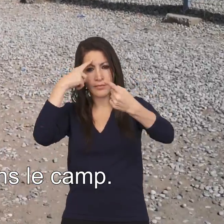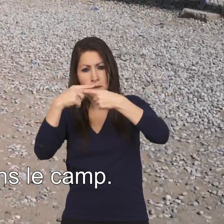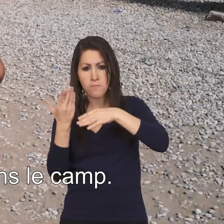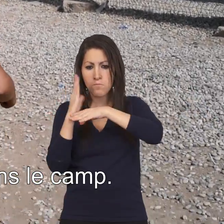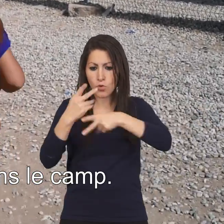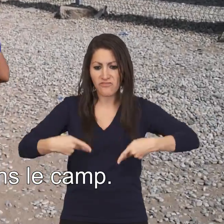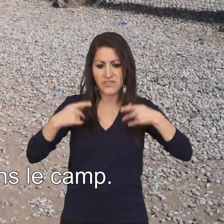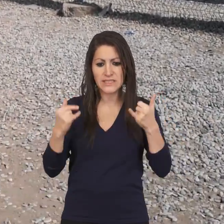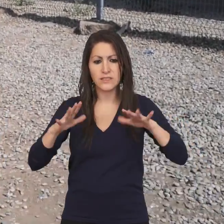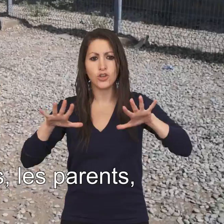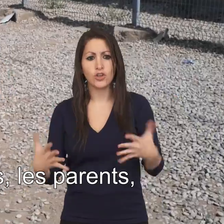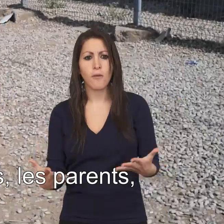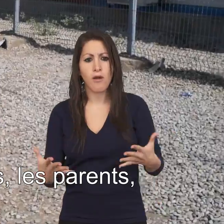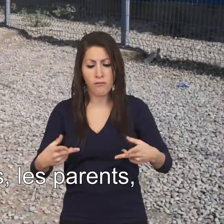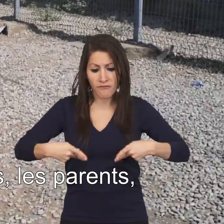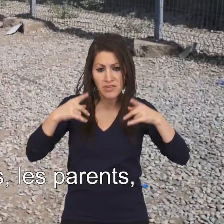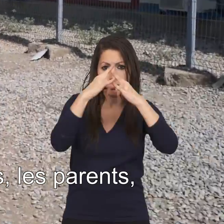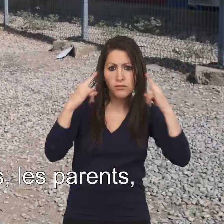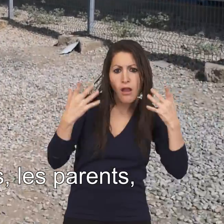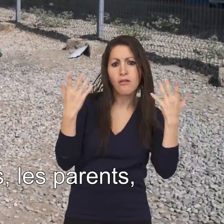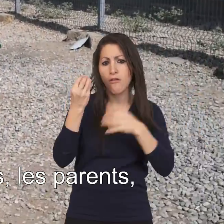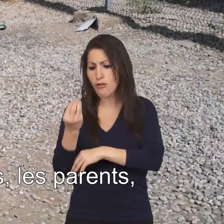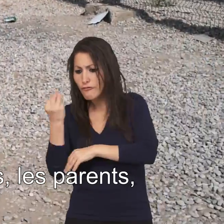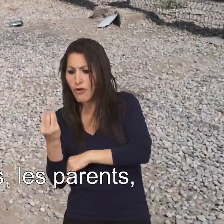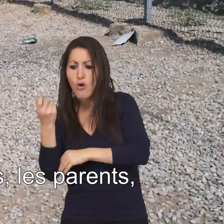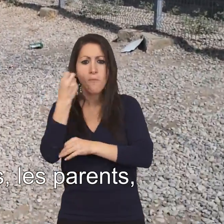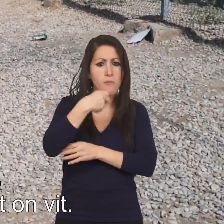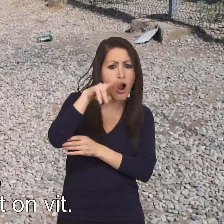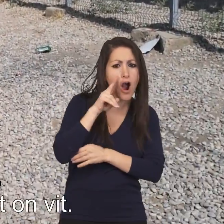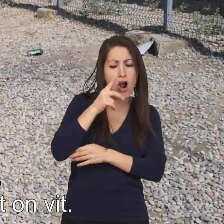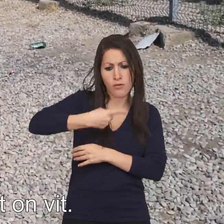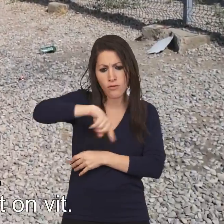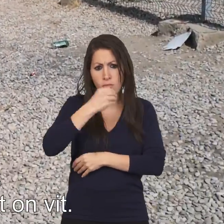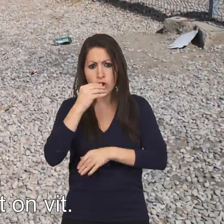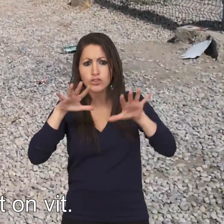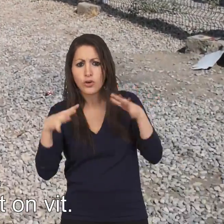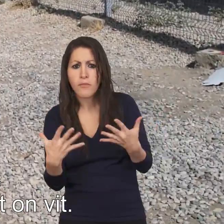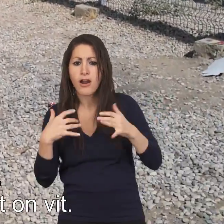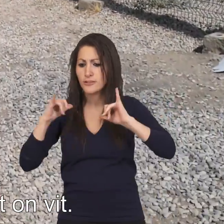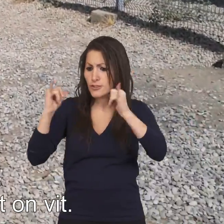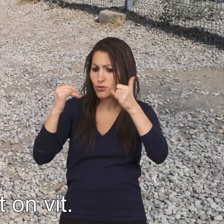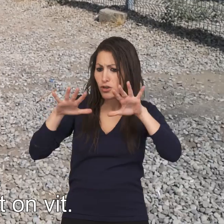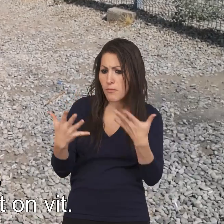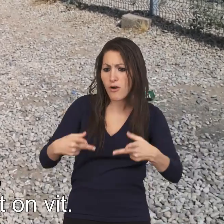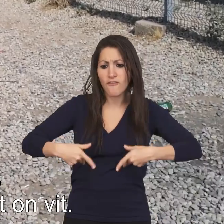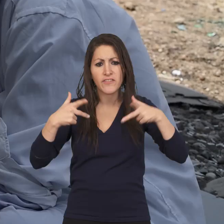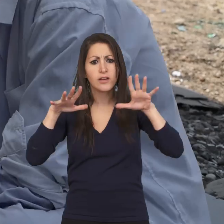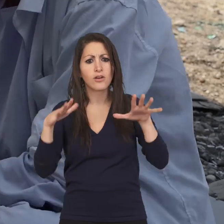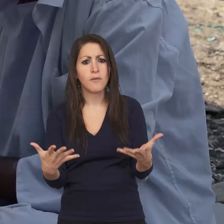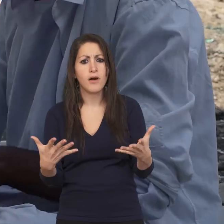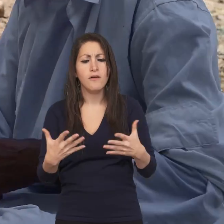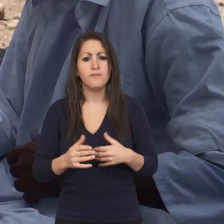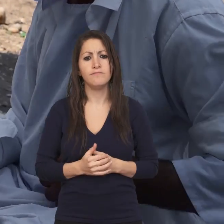de notre vie dans le camp. La vie sous les tentes, les enfants, les parents, comment on mange, comment on joue, comment on vit.